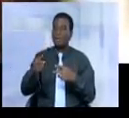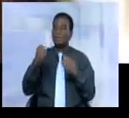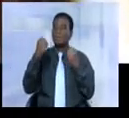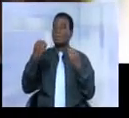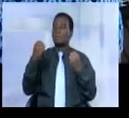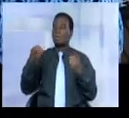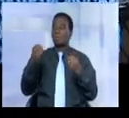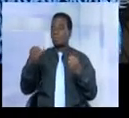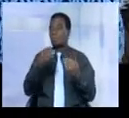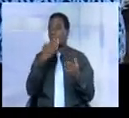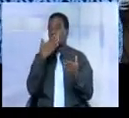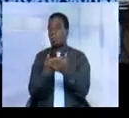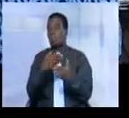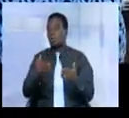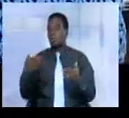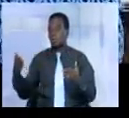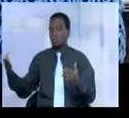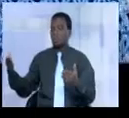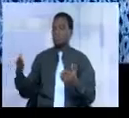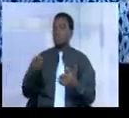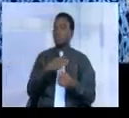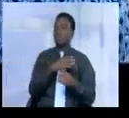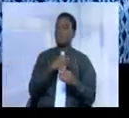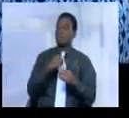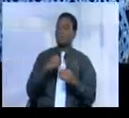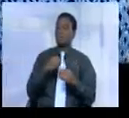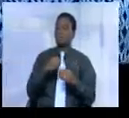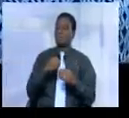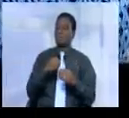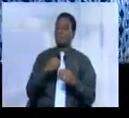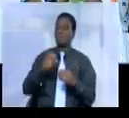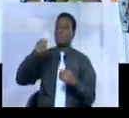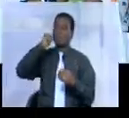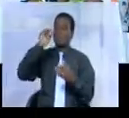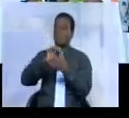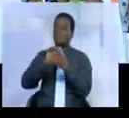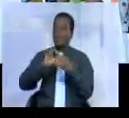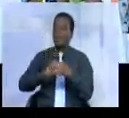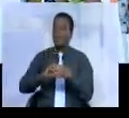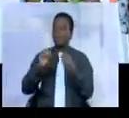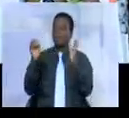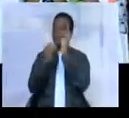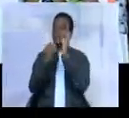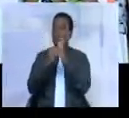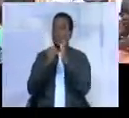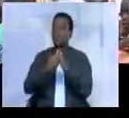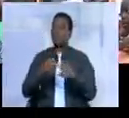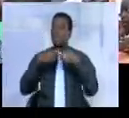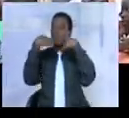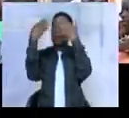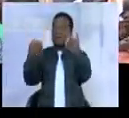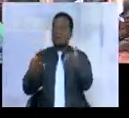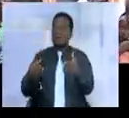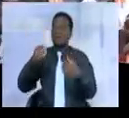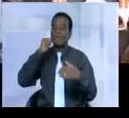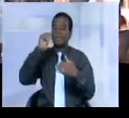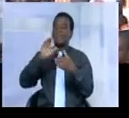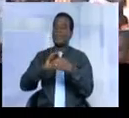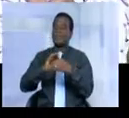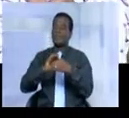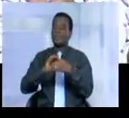riche folklore ivoirien exécuté par le groupe Kiyimbok. La première dame Dominique Ouattara a remercié la première dame du Japon pour